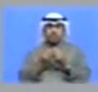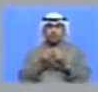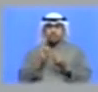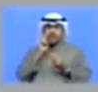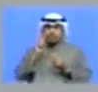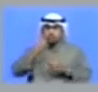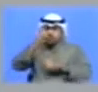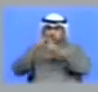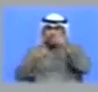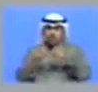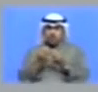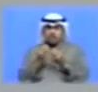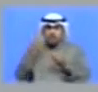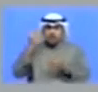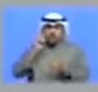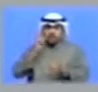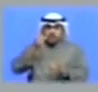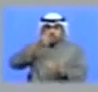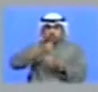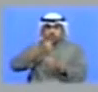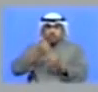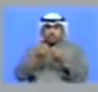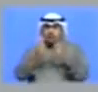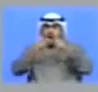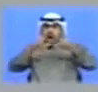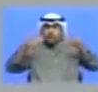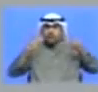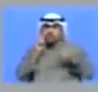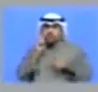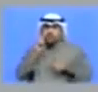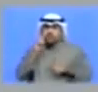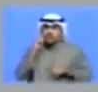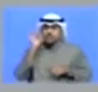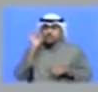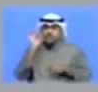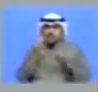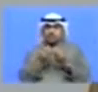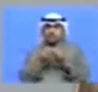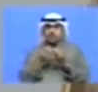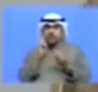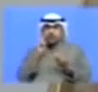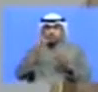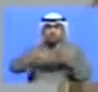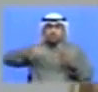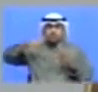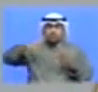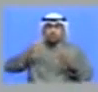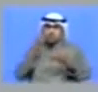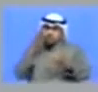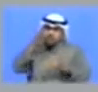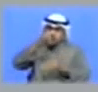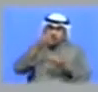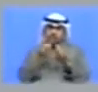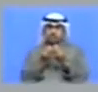وسألناهم عن استعدادهم لعمل عرض في قاعة عبد الله السالم حتى لا يطلع فقط النواب على هذه المعلومات المهمة وعلى